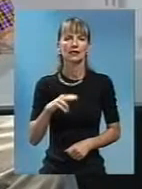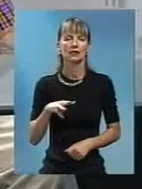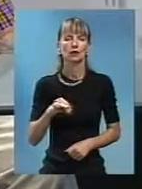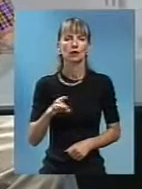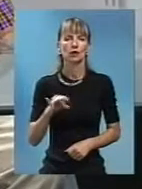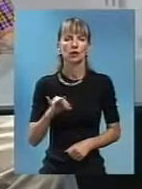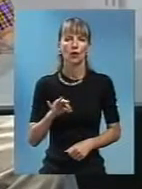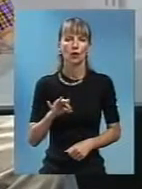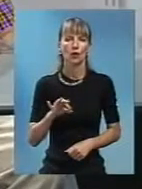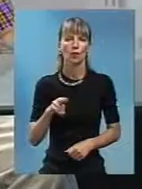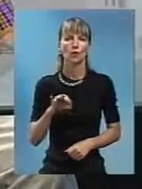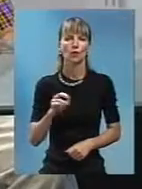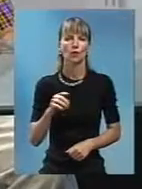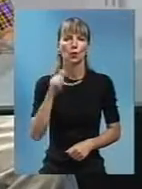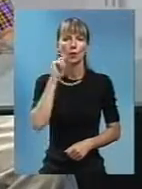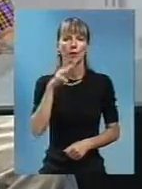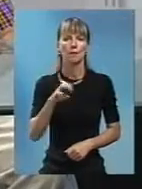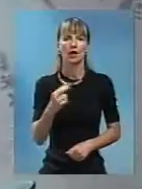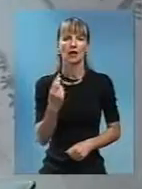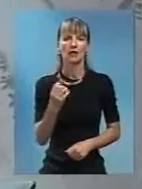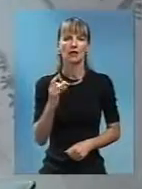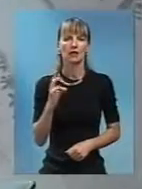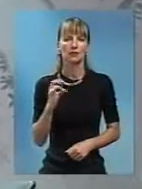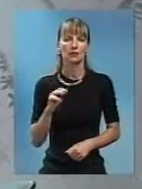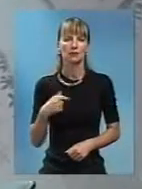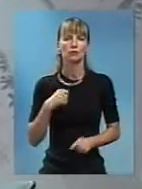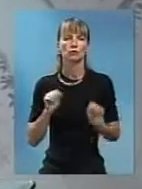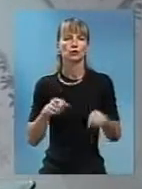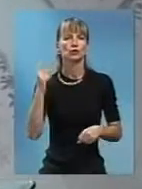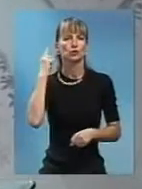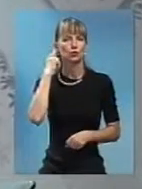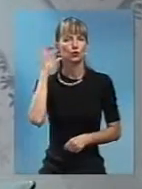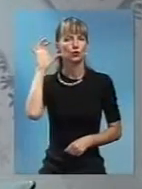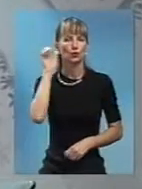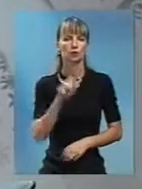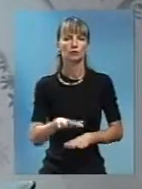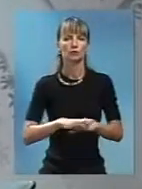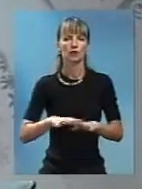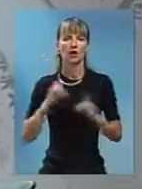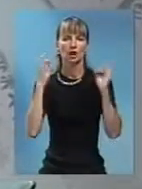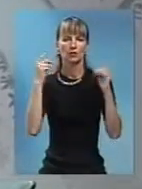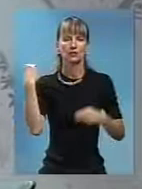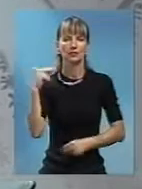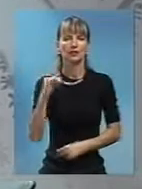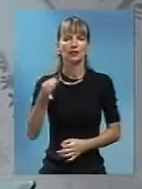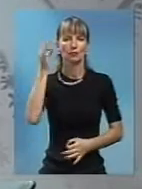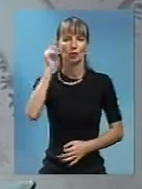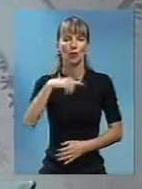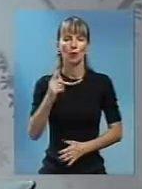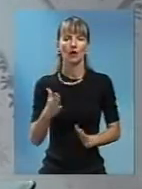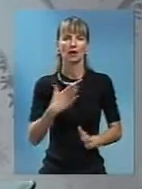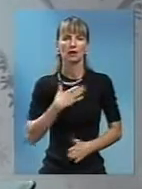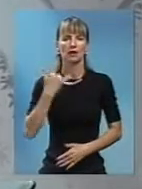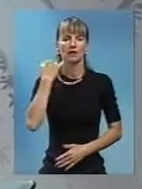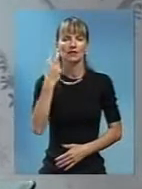український меценат. Нас також можуть чути слухачі Суспільного радіо Запоріжжя. І нагадаю, номер нашого